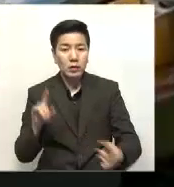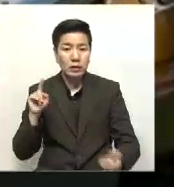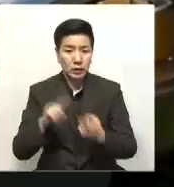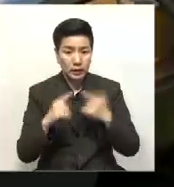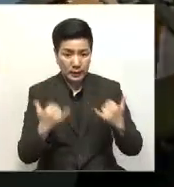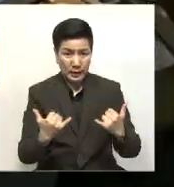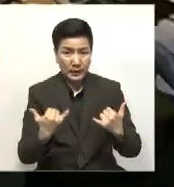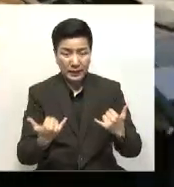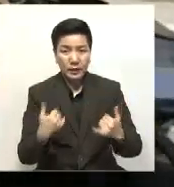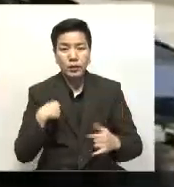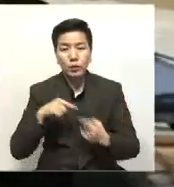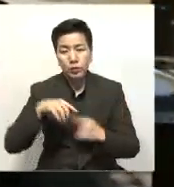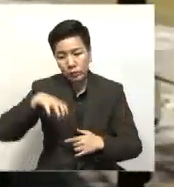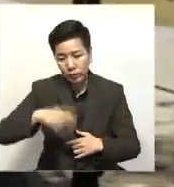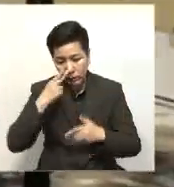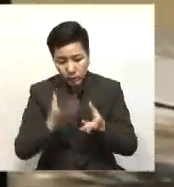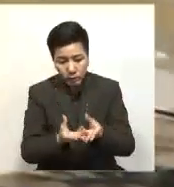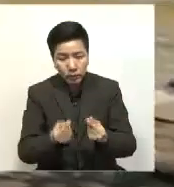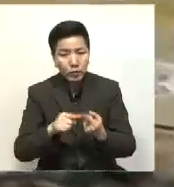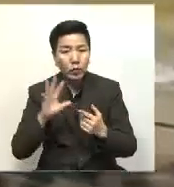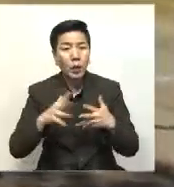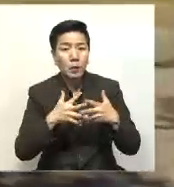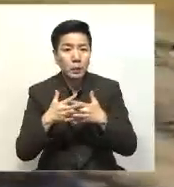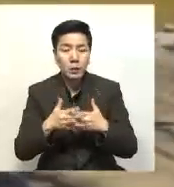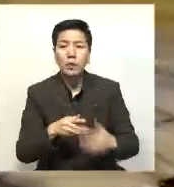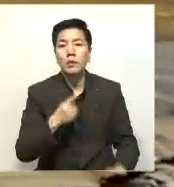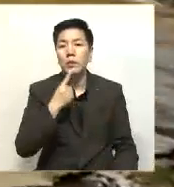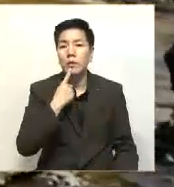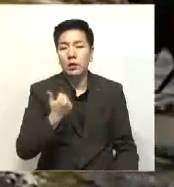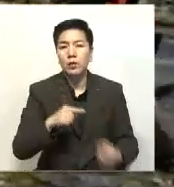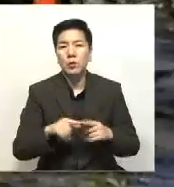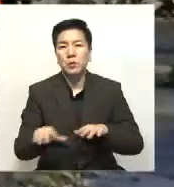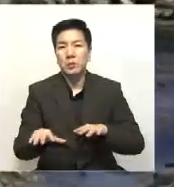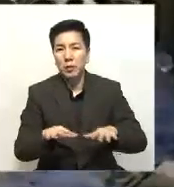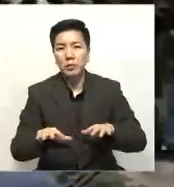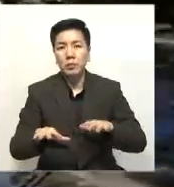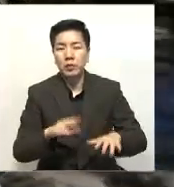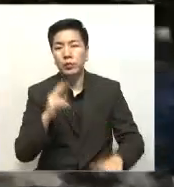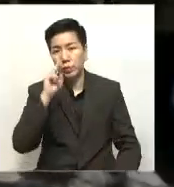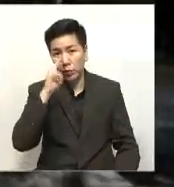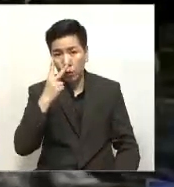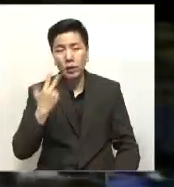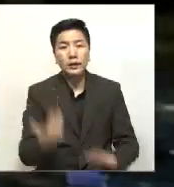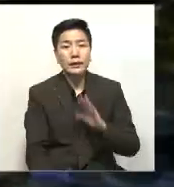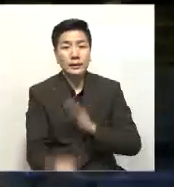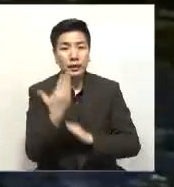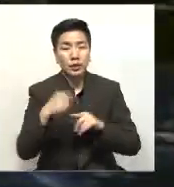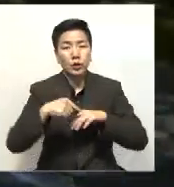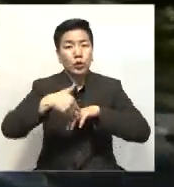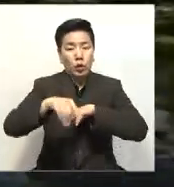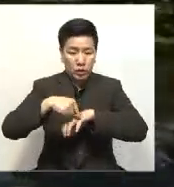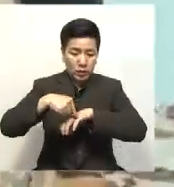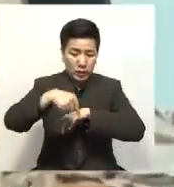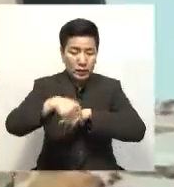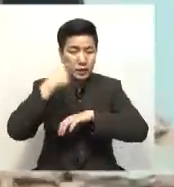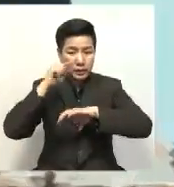นี้และล่าสุดสำนักสำรวจธรณีวิทยาของสหรัฐรายงานว่าได้เกิดแผ่นดินไหว2ครั้งเมื่อเช้าวันนี้นอกเกาะซุมบ